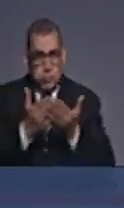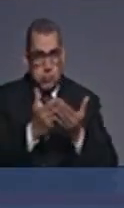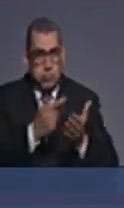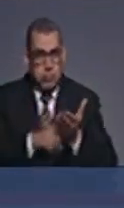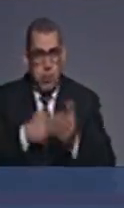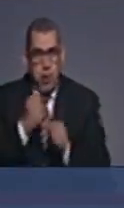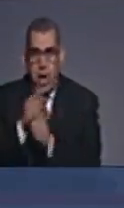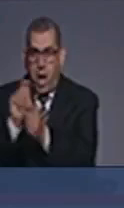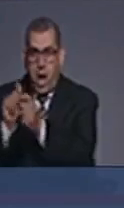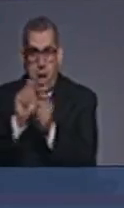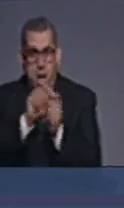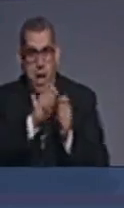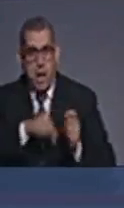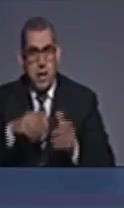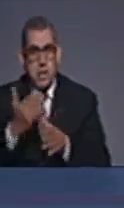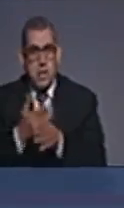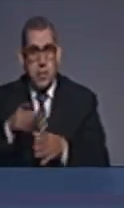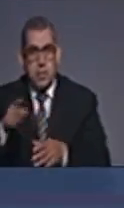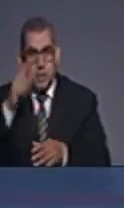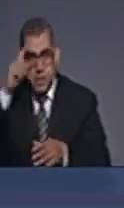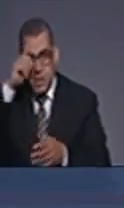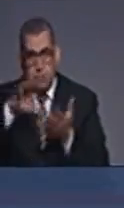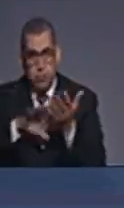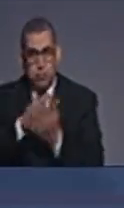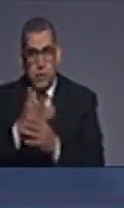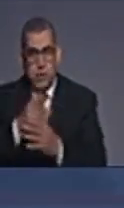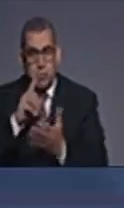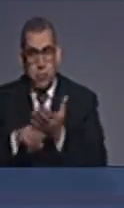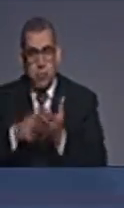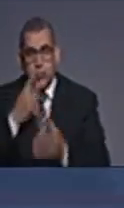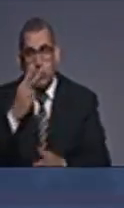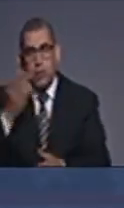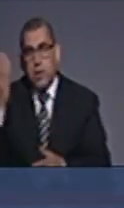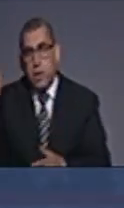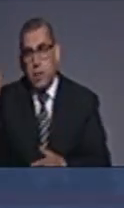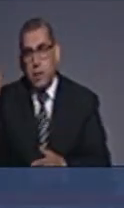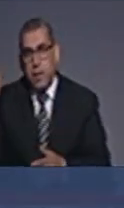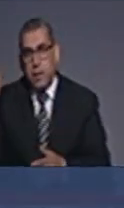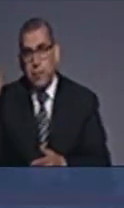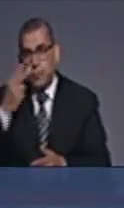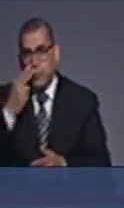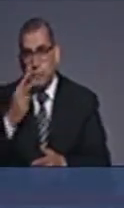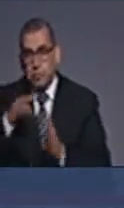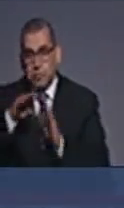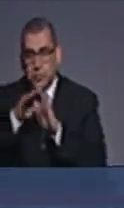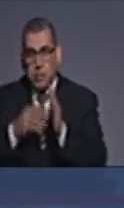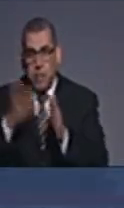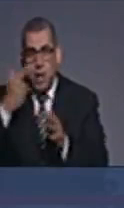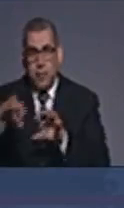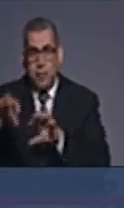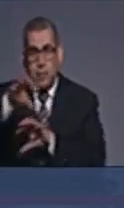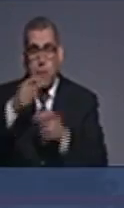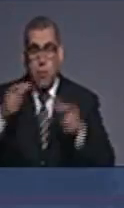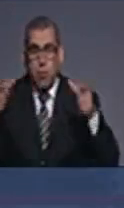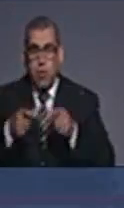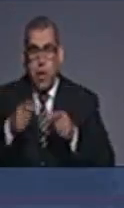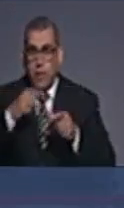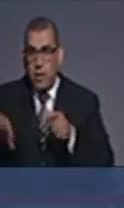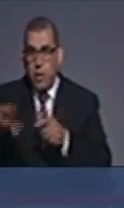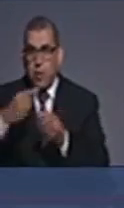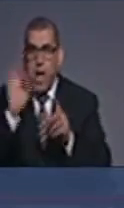حلول لهذه الأزمات. ويمكن أنتم كنتم متابعين خلال الفترة اللي فاتت مؤتمر دول الجوار، وكان الهدف منه أن